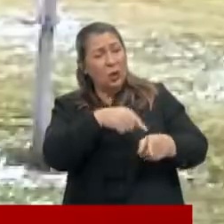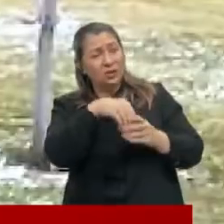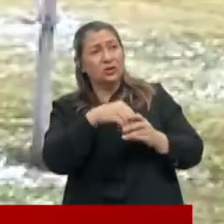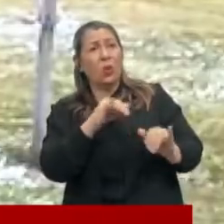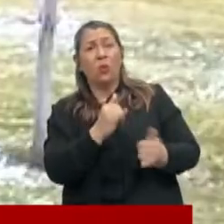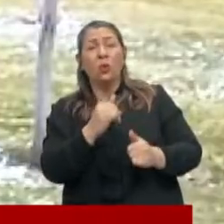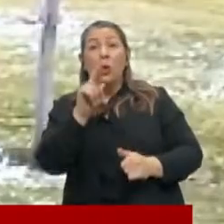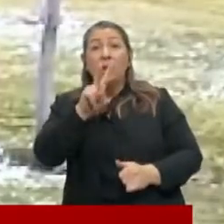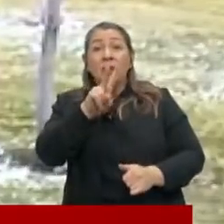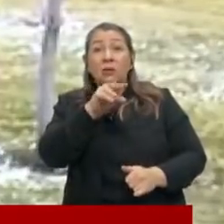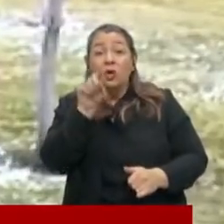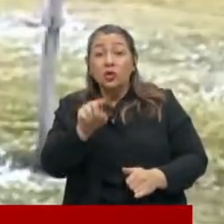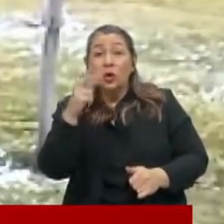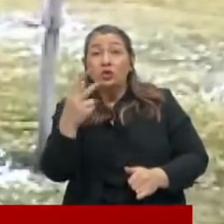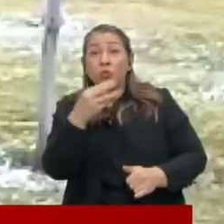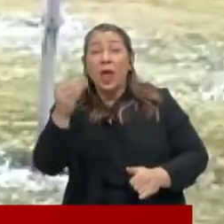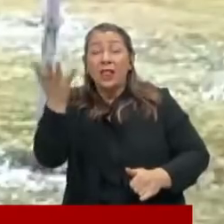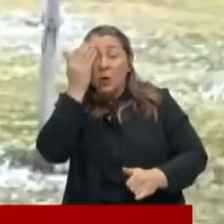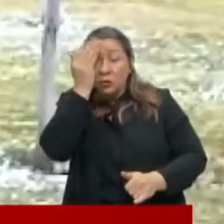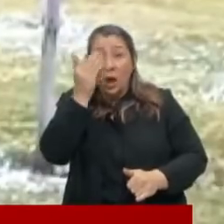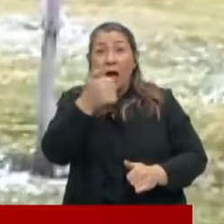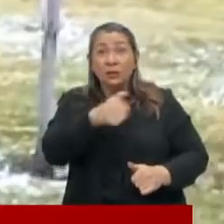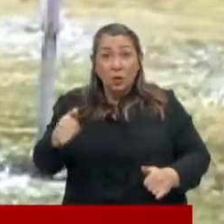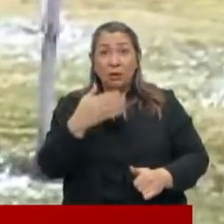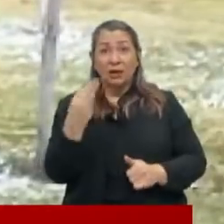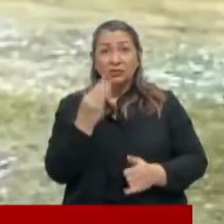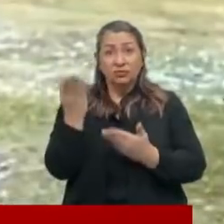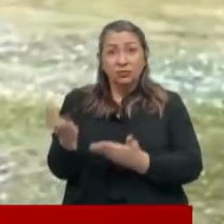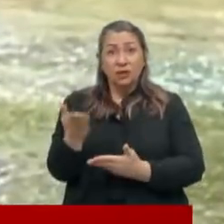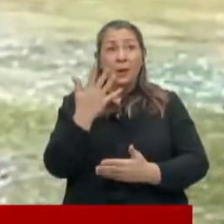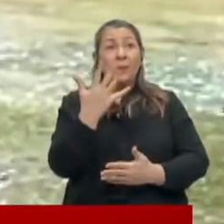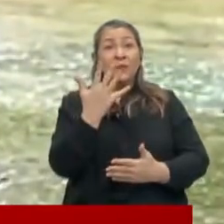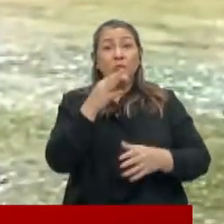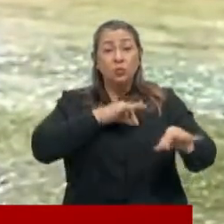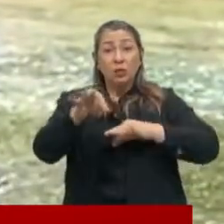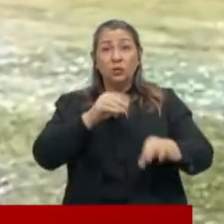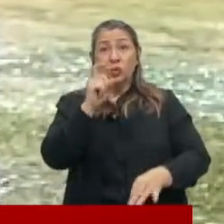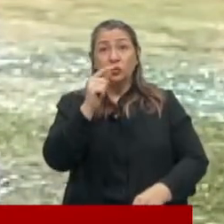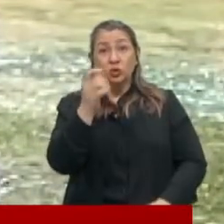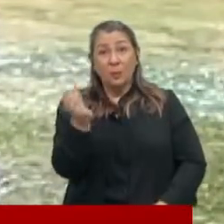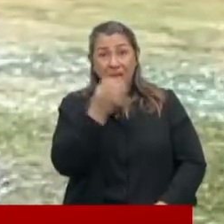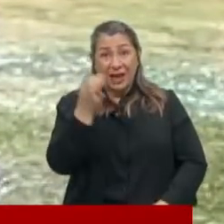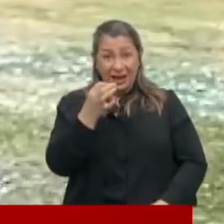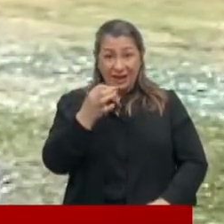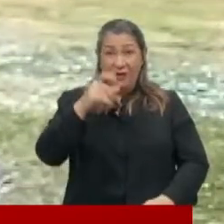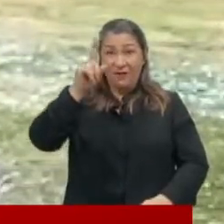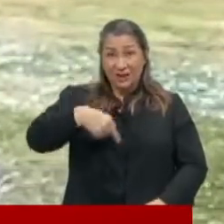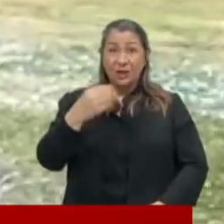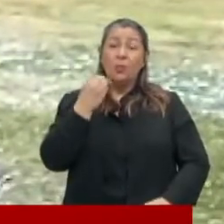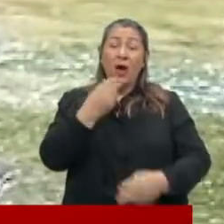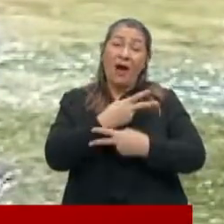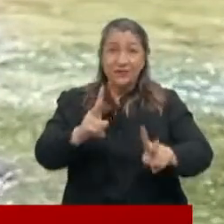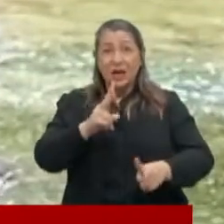oyunları. 12.3 milyon en yoksul kesimin 6 milyonu gençlerimiz. 5 müteahhitin 9.5 milyar vergisini affedeceğiniz yerde